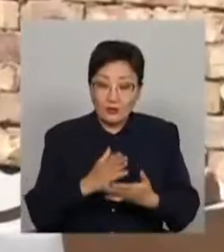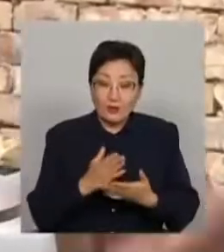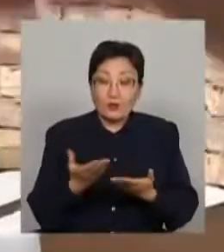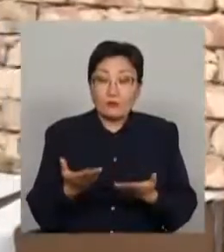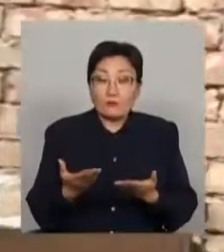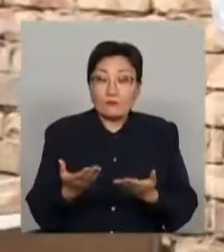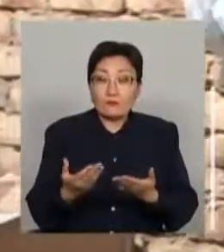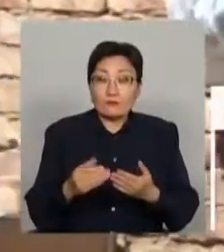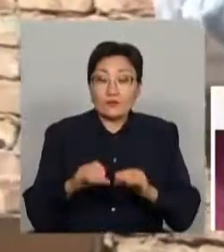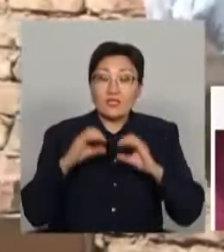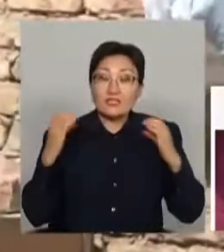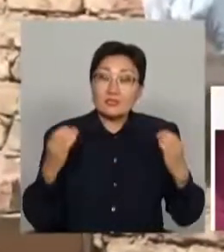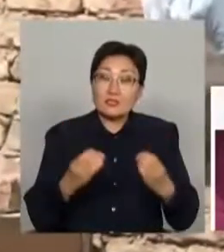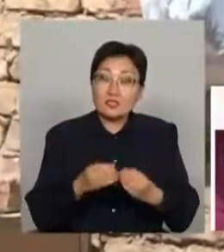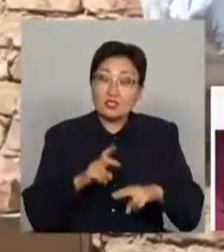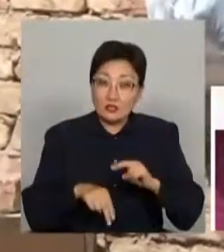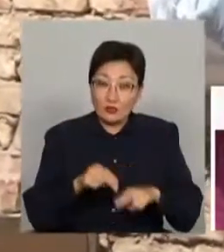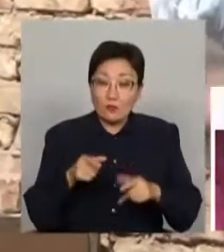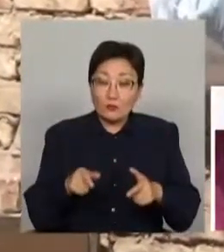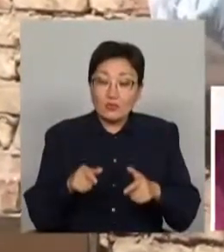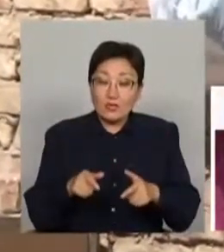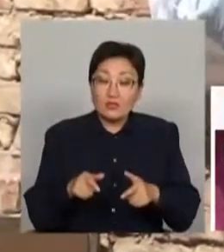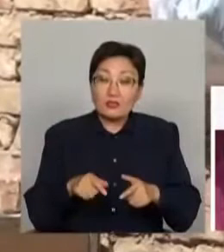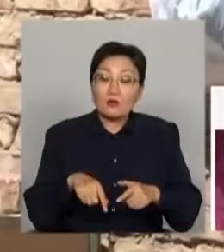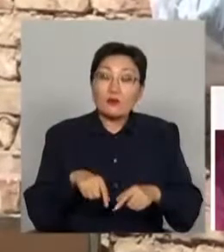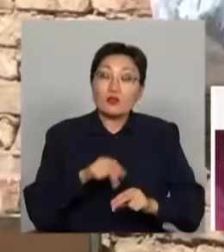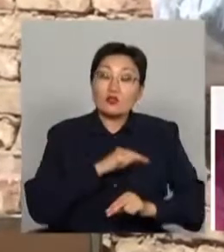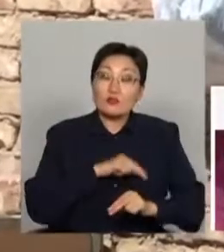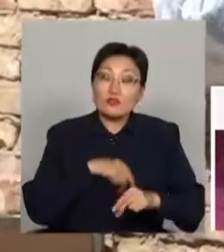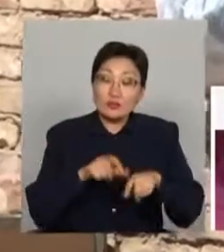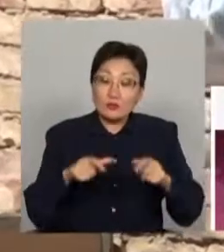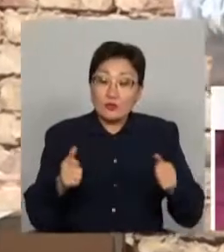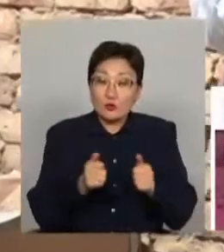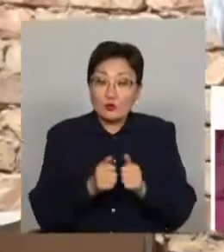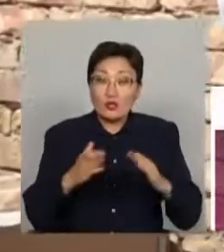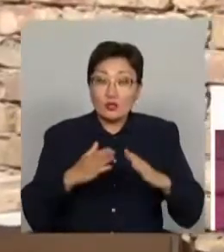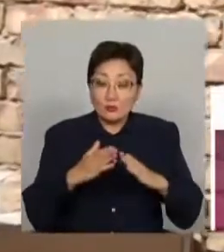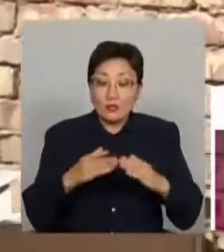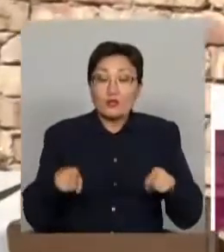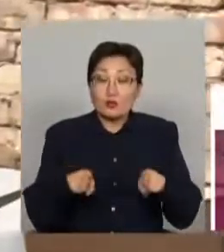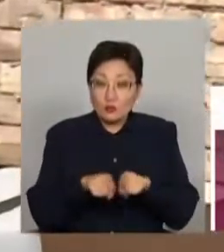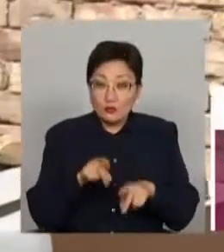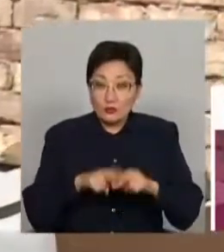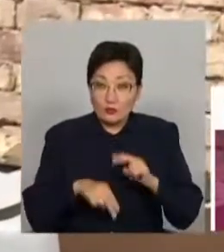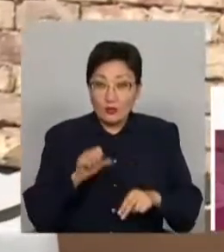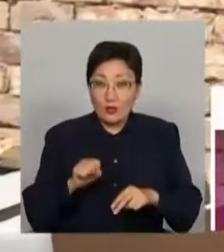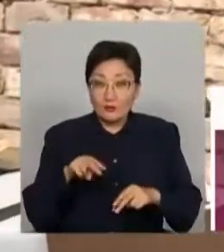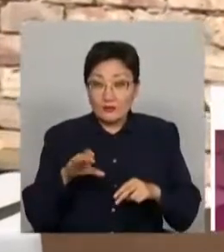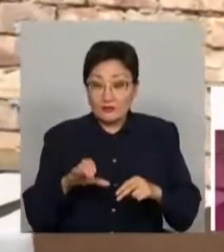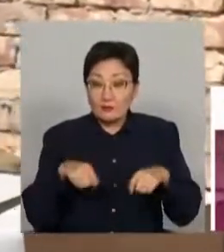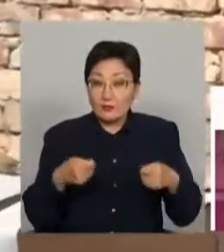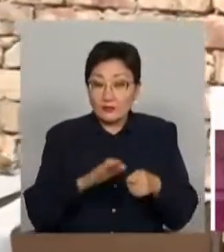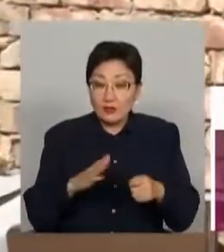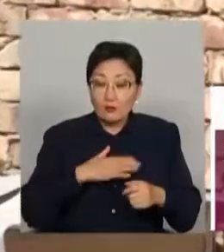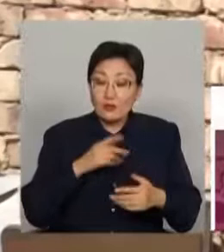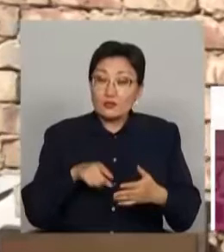неке стадион салынады деп тұрды мына жерге. Міне бұнда жасалатқан адамдар бар міне. Мына көрші үйлерде жасалатыпты. Оларға да апызы берілген жоқ. Білмеймін